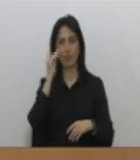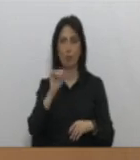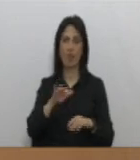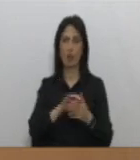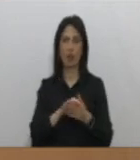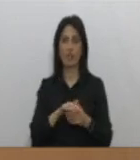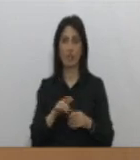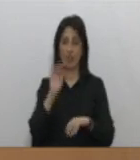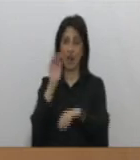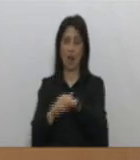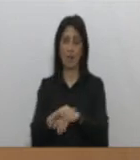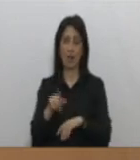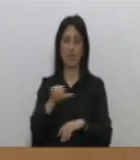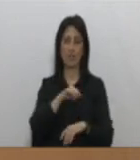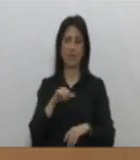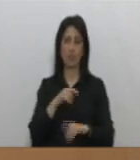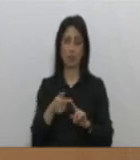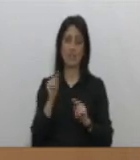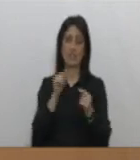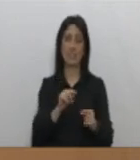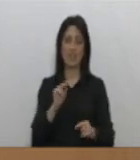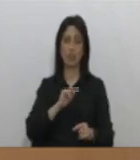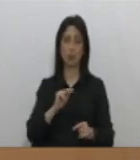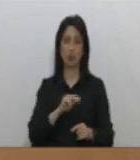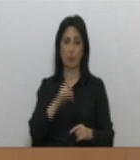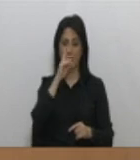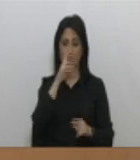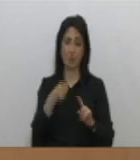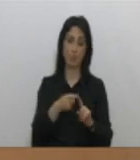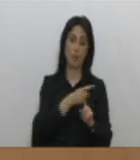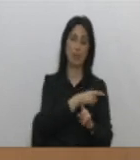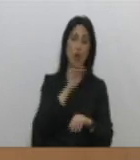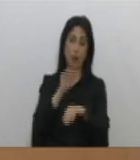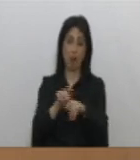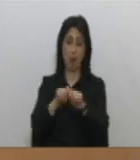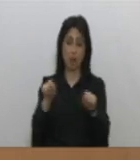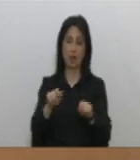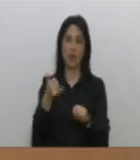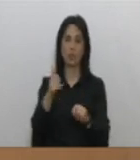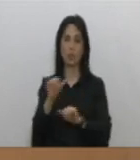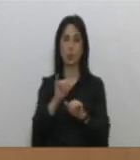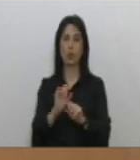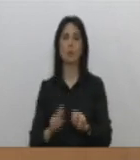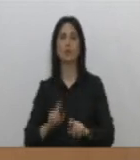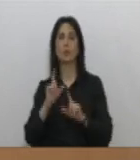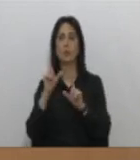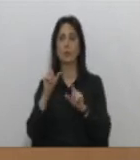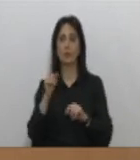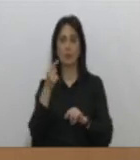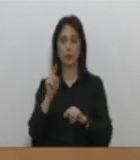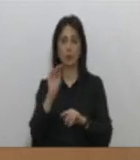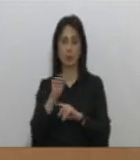რაც გამხილეთ იმაში, რომ ამის წინააღმდეგ მუშაობდით თვეების განმავლობაში. აი ეს არის თვალთმოქმედება. Თუ შეიძლება